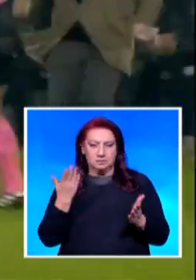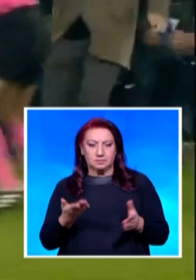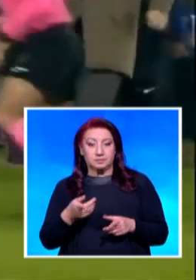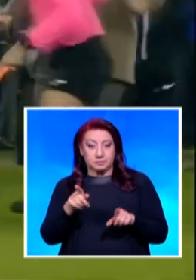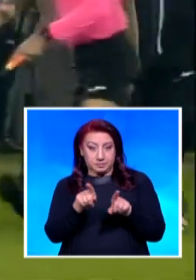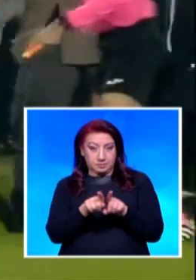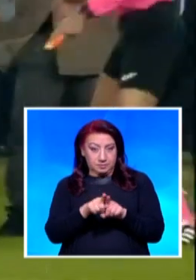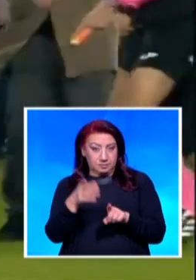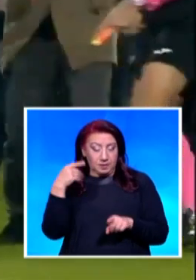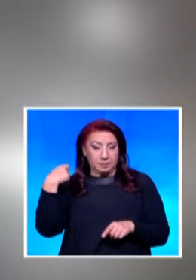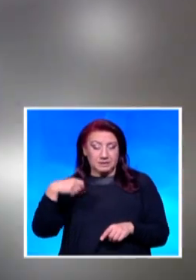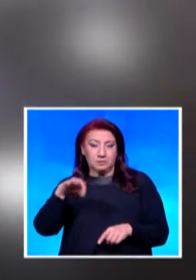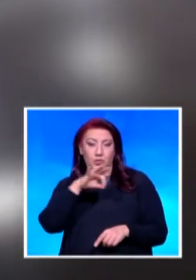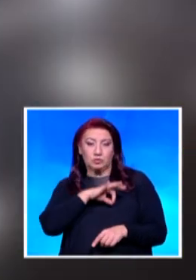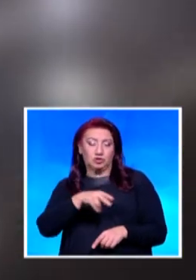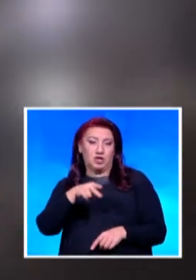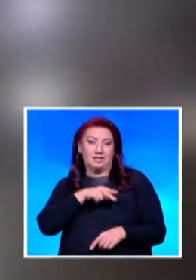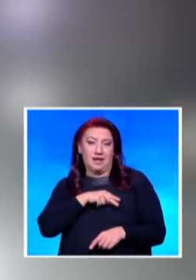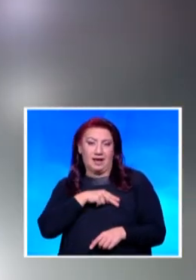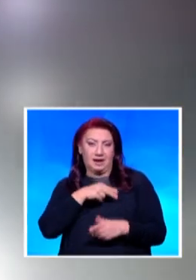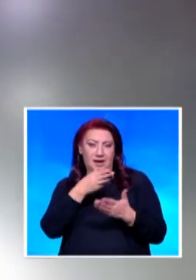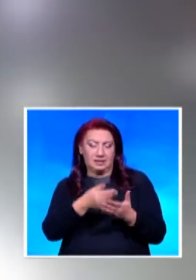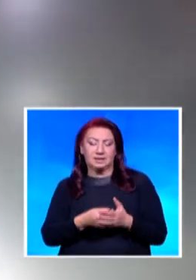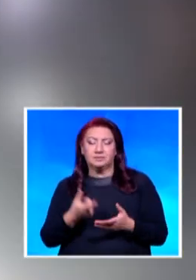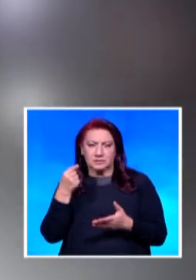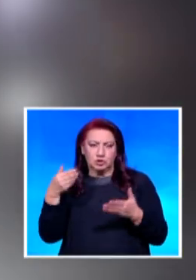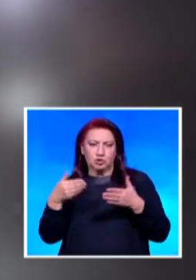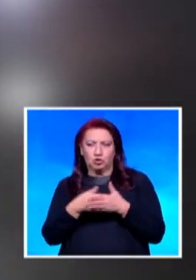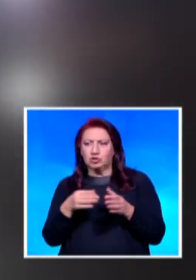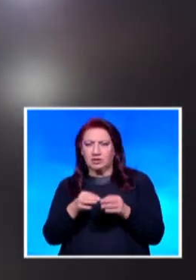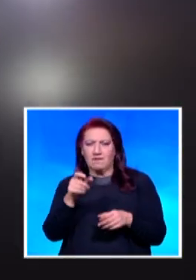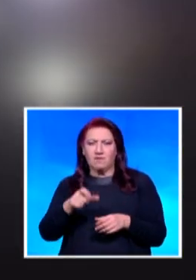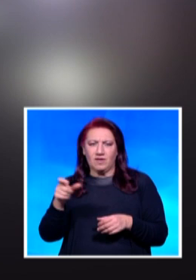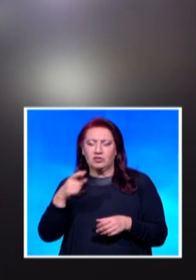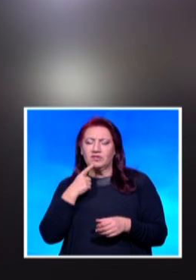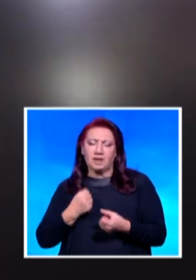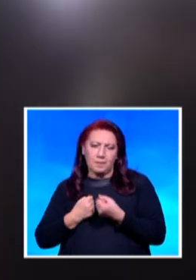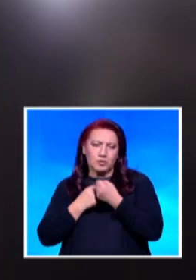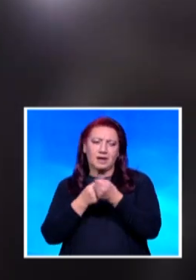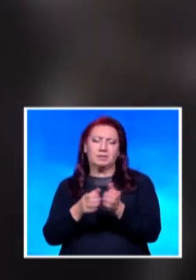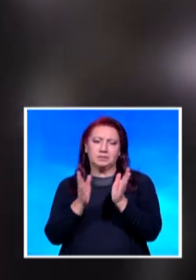за ферплей, а с нощи поведението му бе подкрепено от феновете на отбора, които го аплодираха.